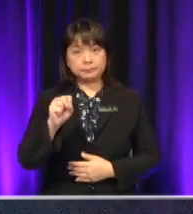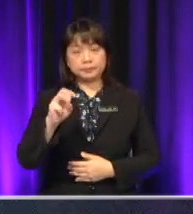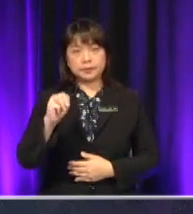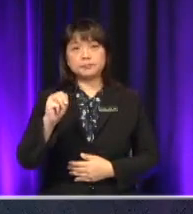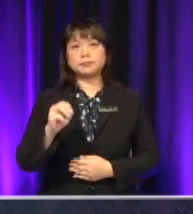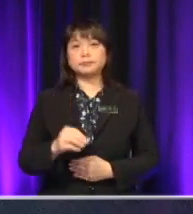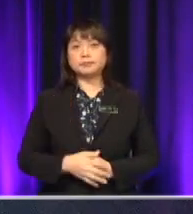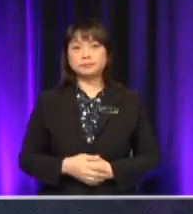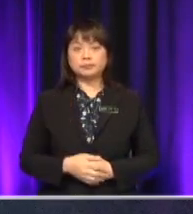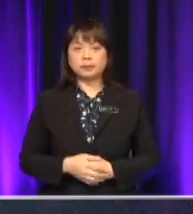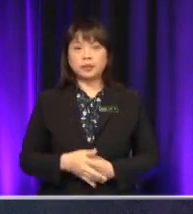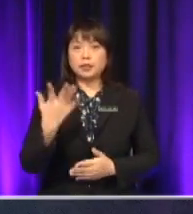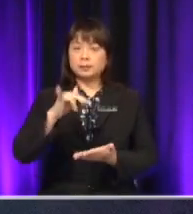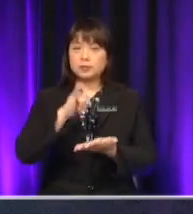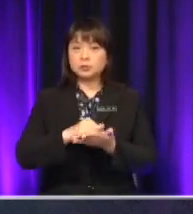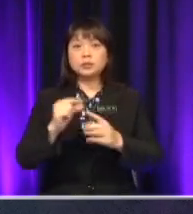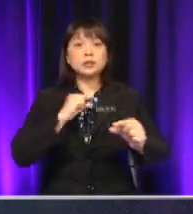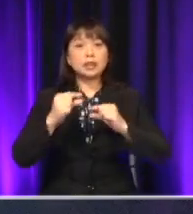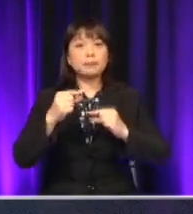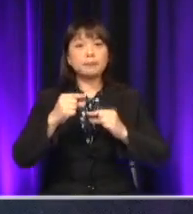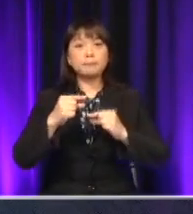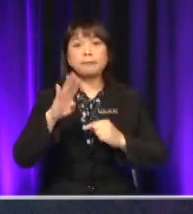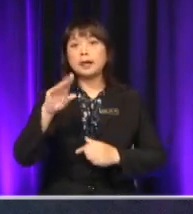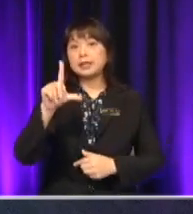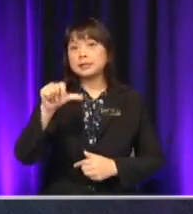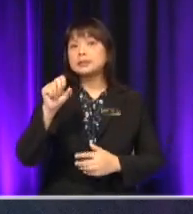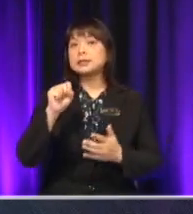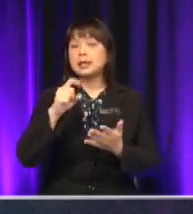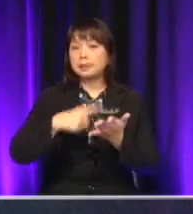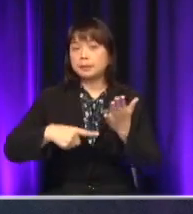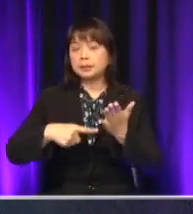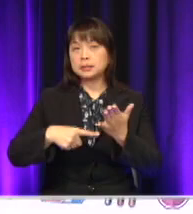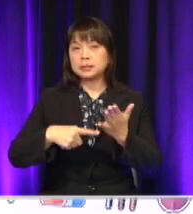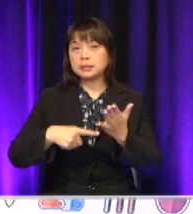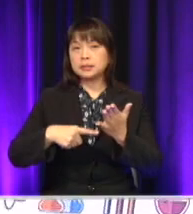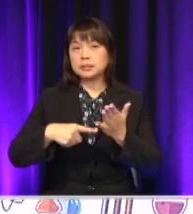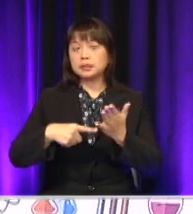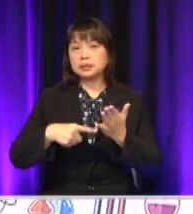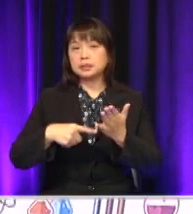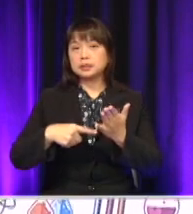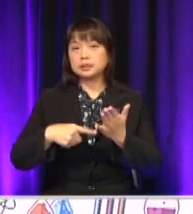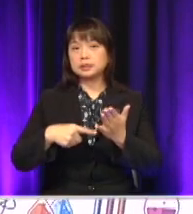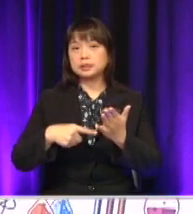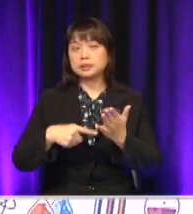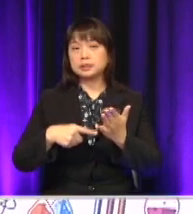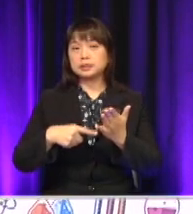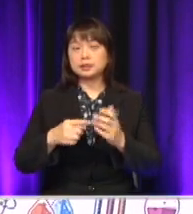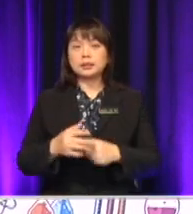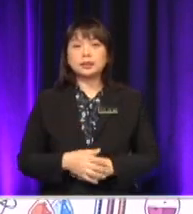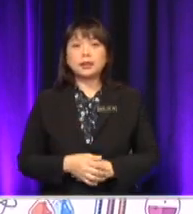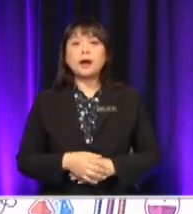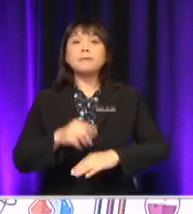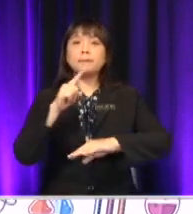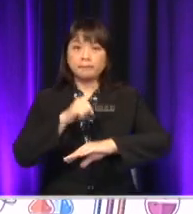Bandul ni lah. Okey. Kemudian yang bergerak balas? Yang bergerak balas ialah kelajuan. Bukan kelajuan. Masa yang